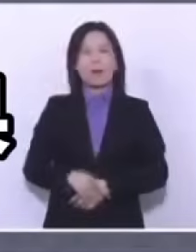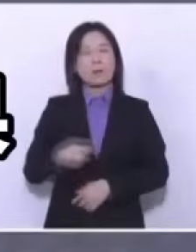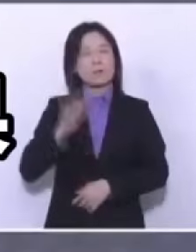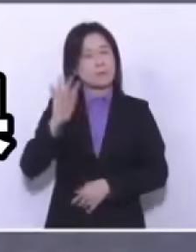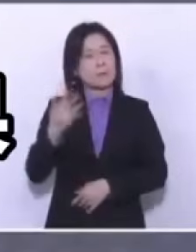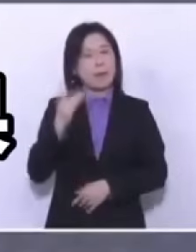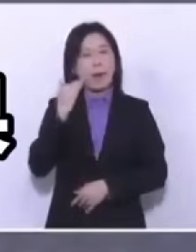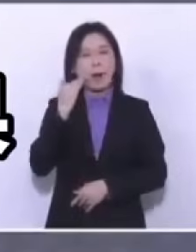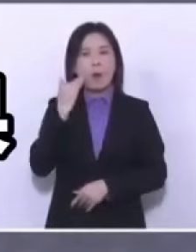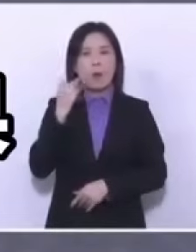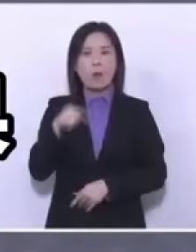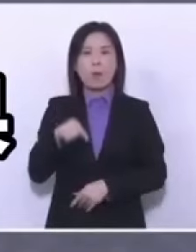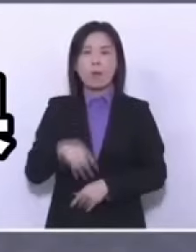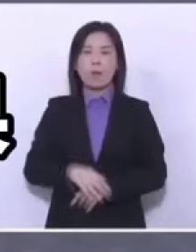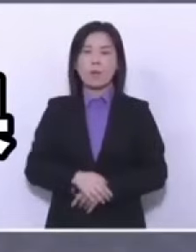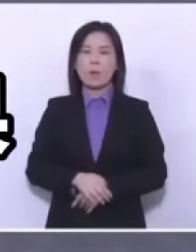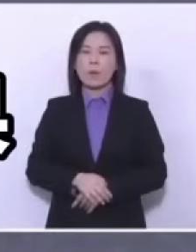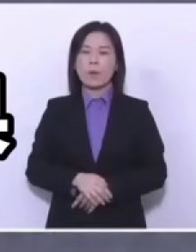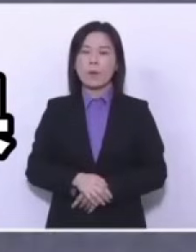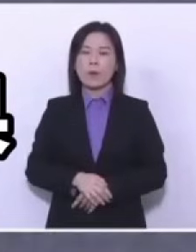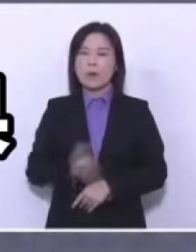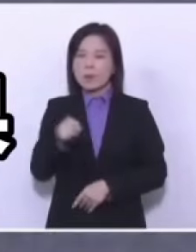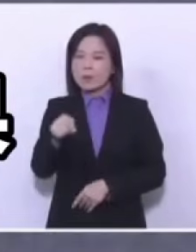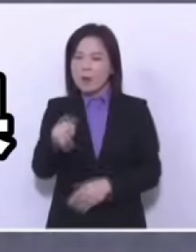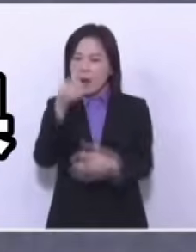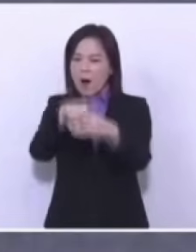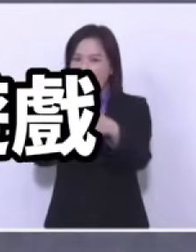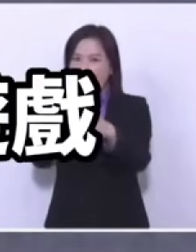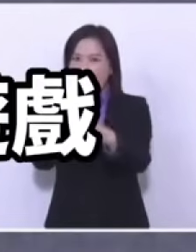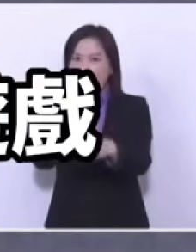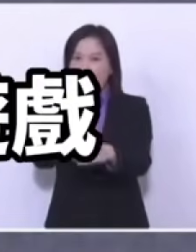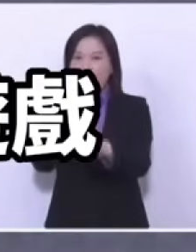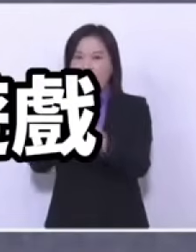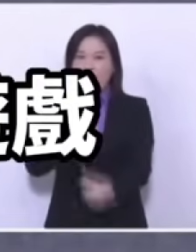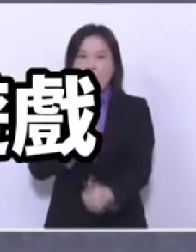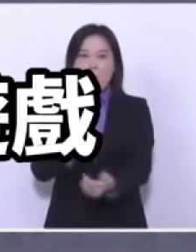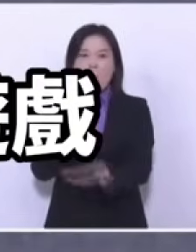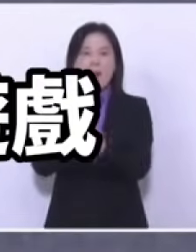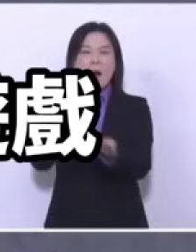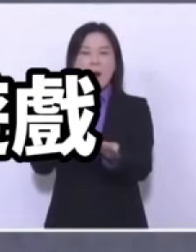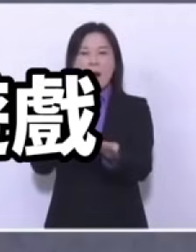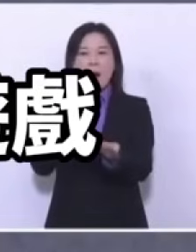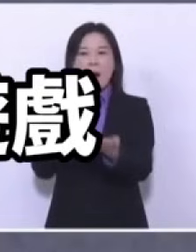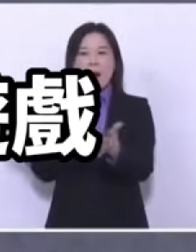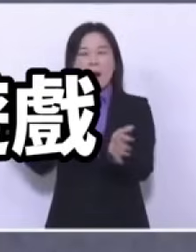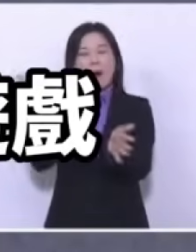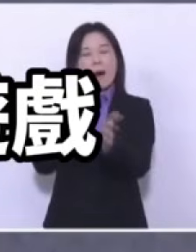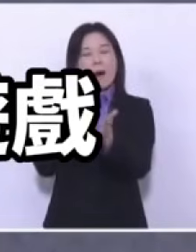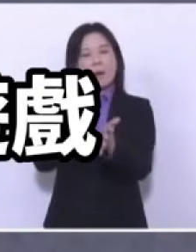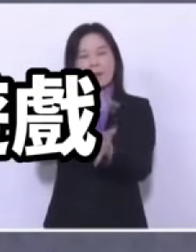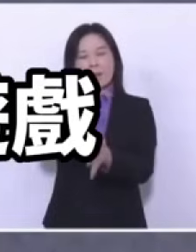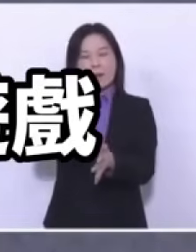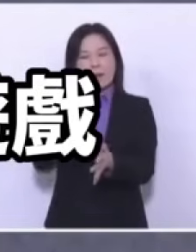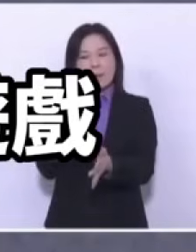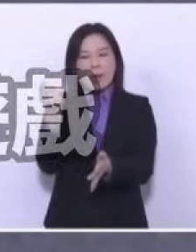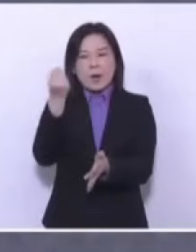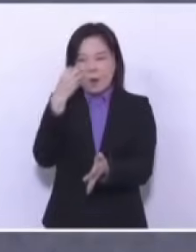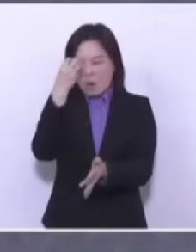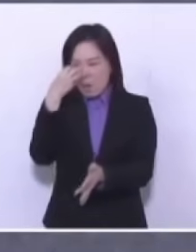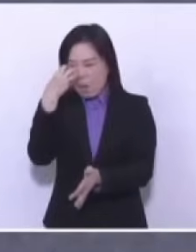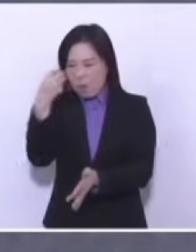果是走远于选举的结果，最后只会让我们沉迷于权力的游